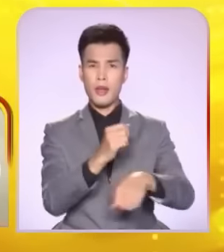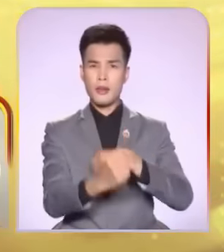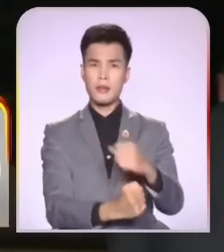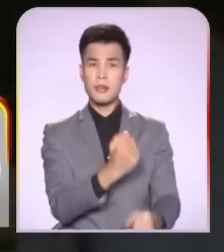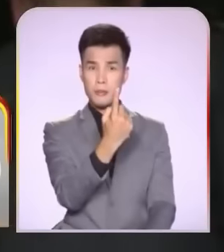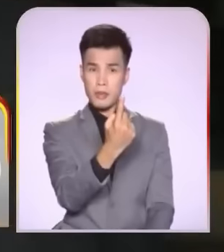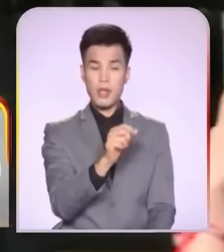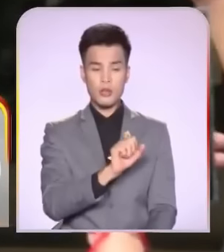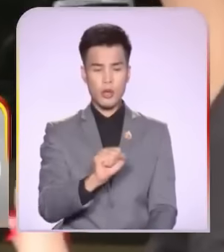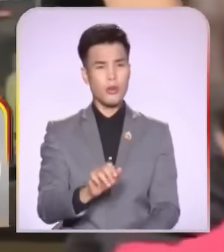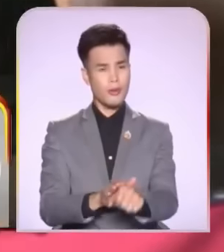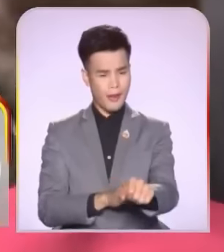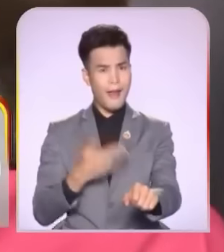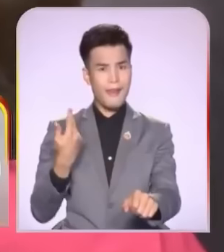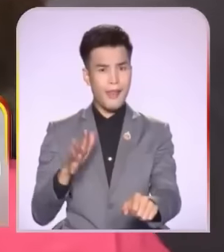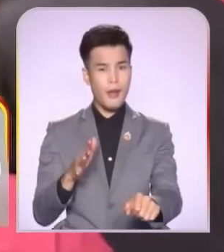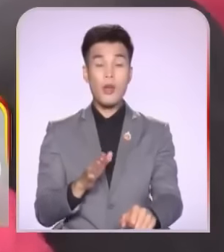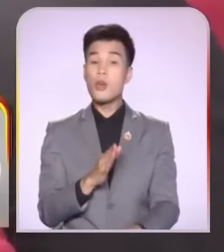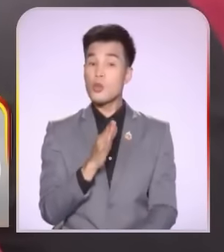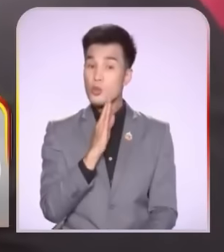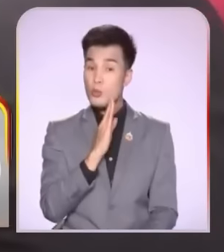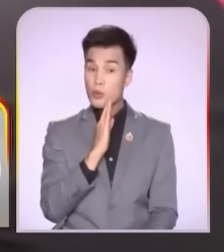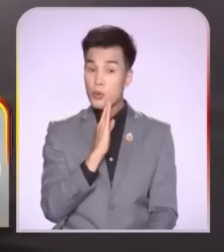และเป็นส.ส.มากี่สมัยแล้ว